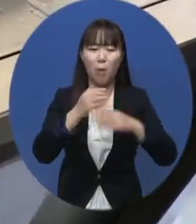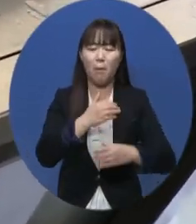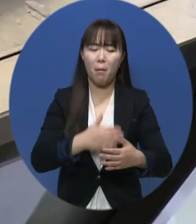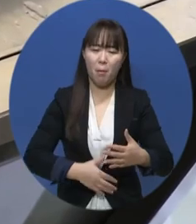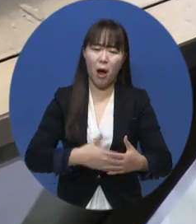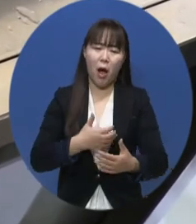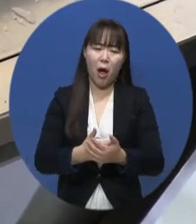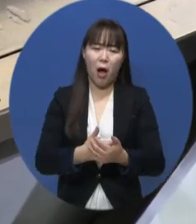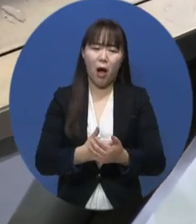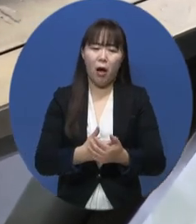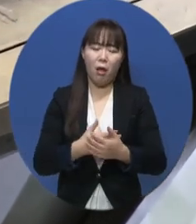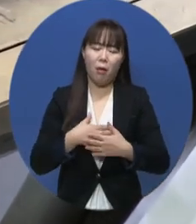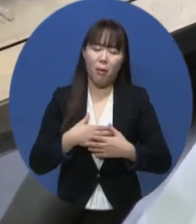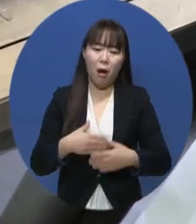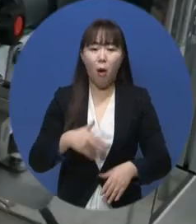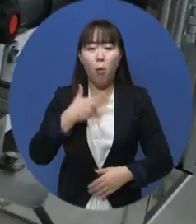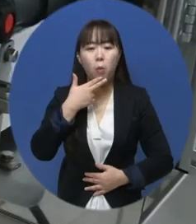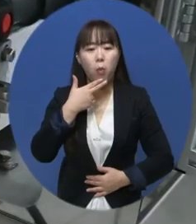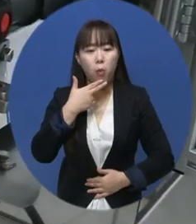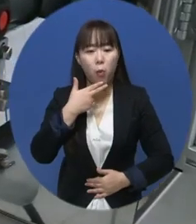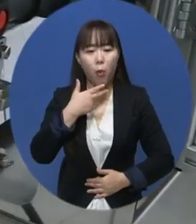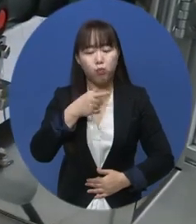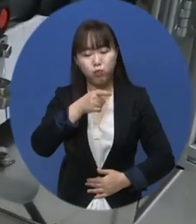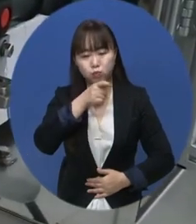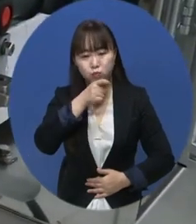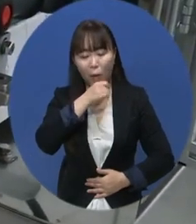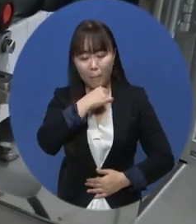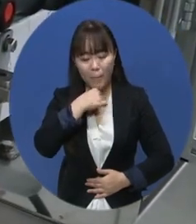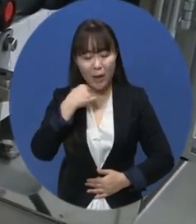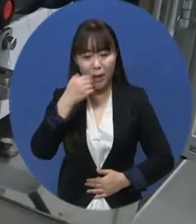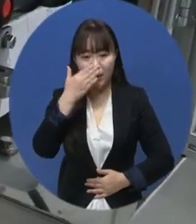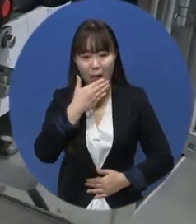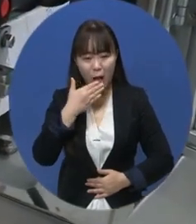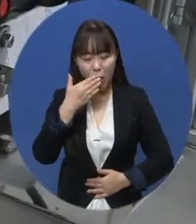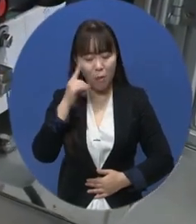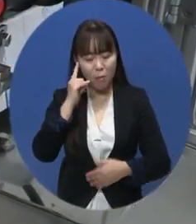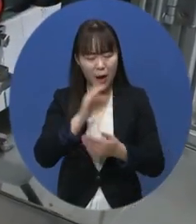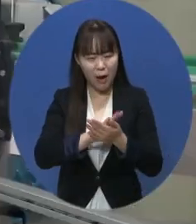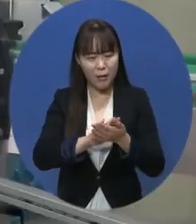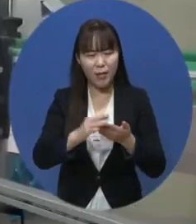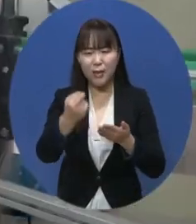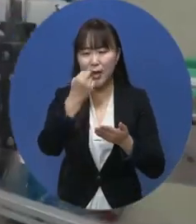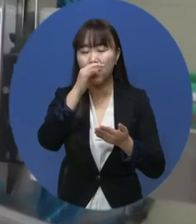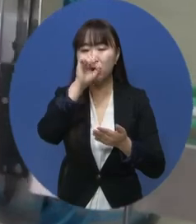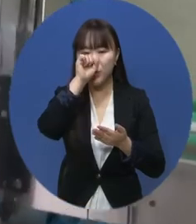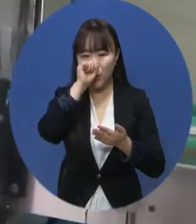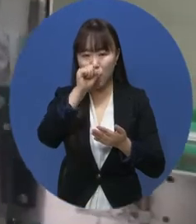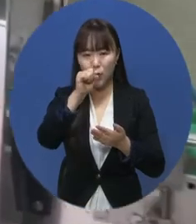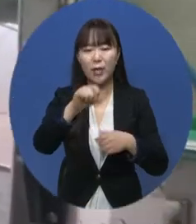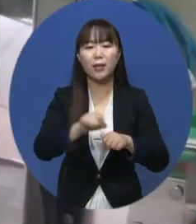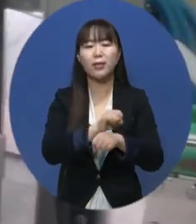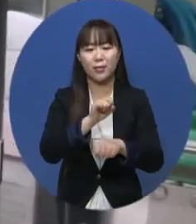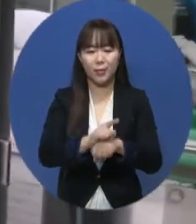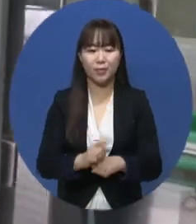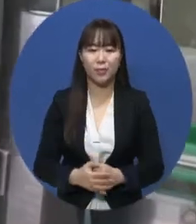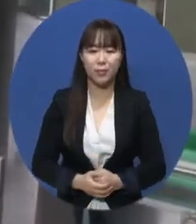포만감이나 탈이 나지 않으며 물맛이 달고 개운해 향이 좋은 것이